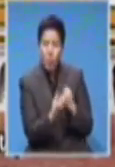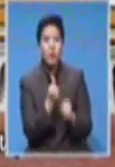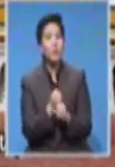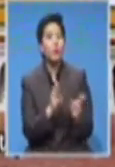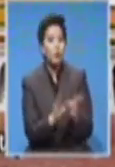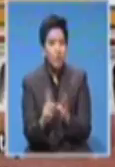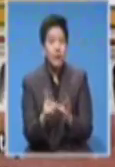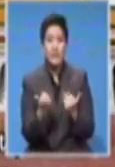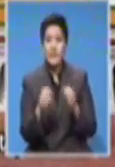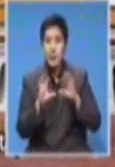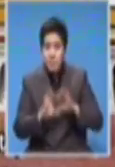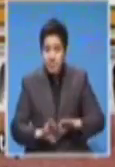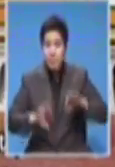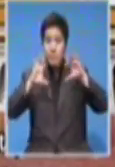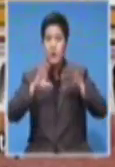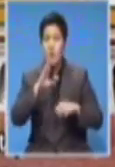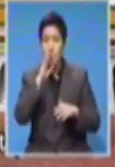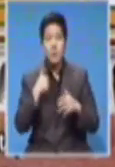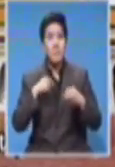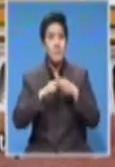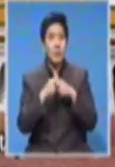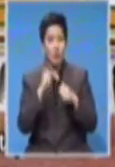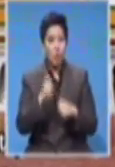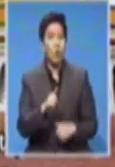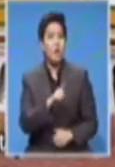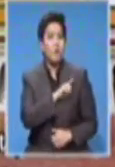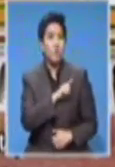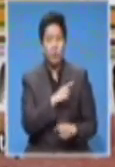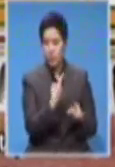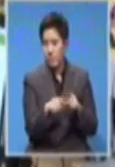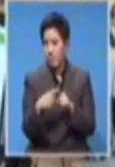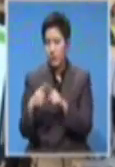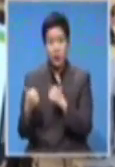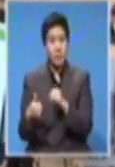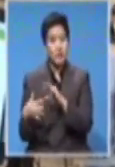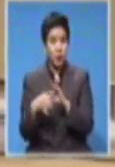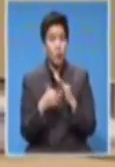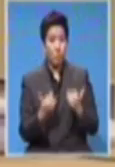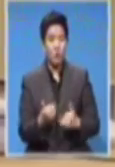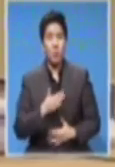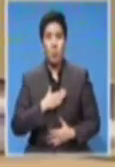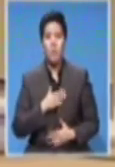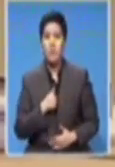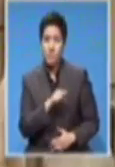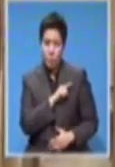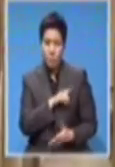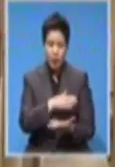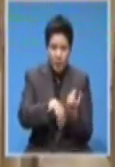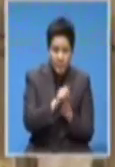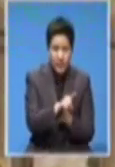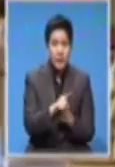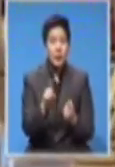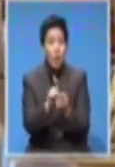รัฐบาลเนี่ยเมื่อมันเกิดเหตุการณ์ในประเทศก็ตามต้องรับผิดชอบทุกเรื่องนะครับวันนี้ผมก็รับผิดชอบเศรษฐกิจความมั่นคงสังคม